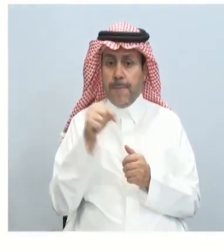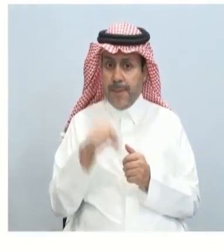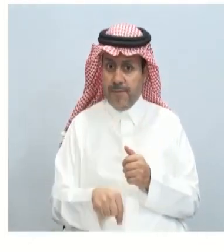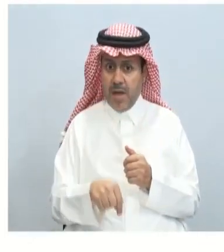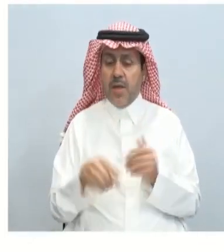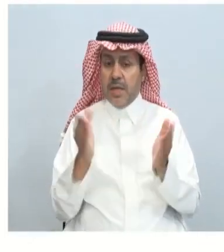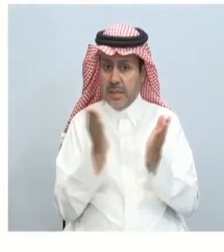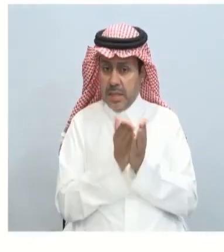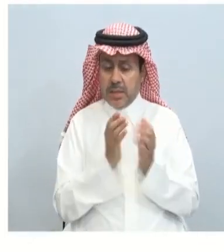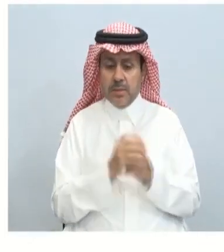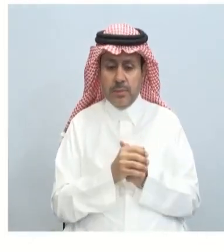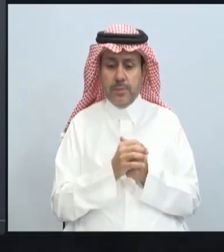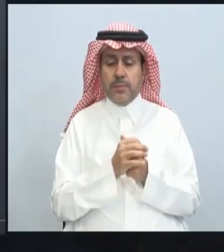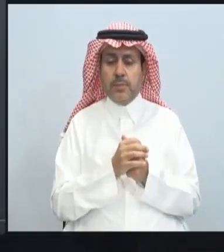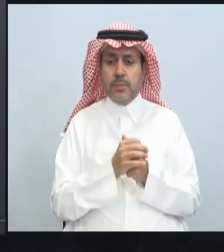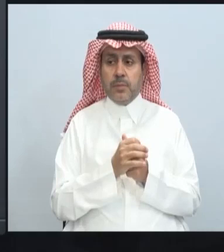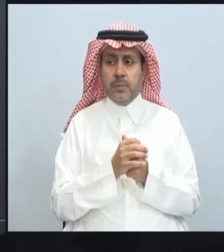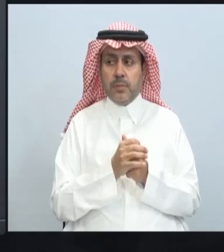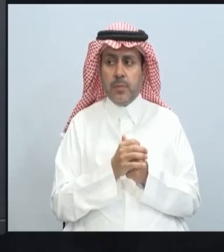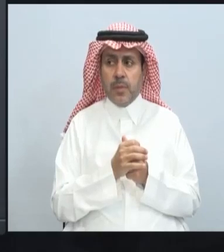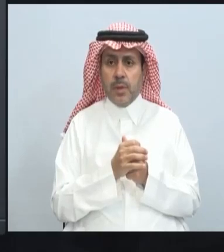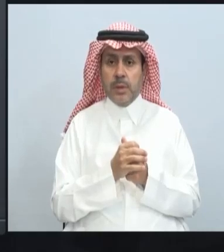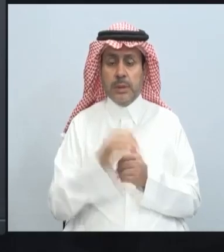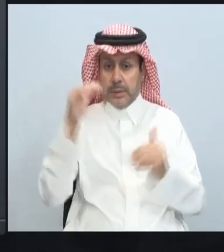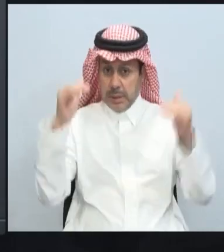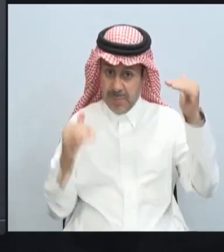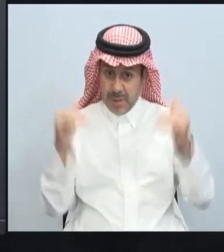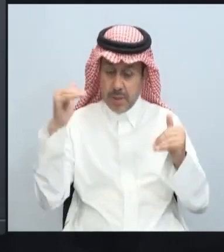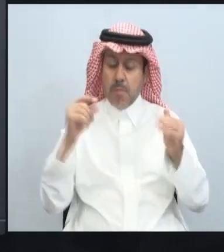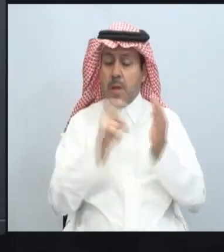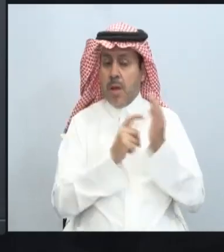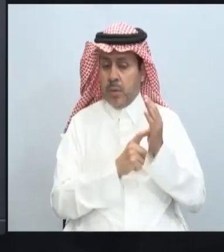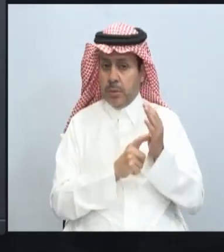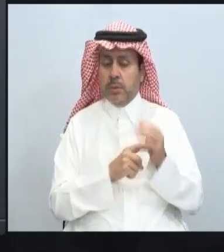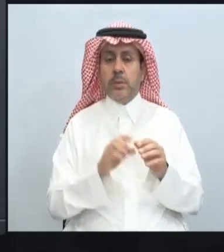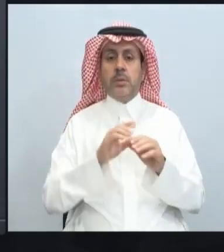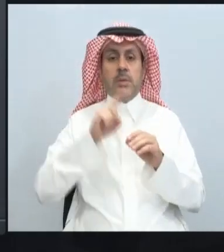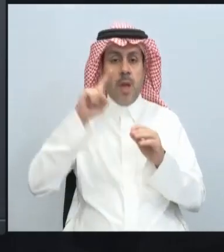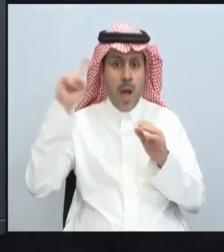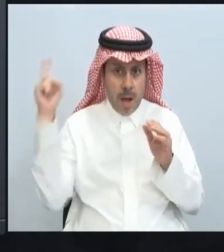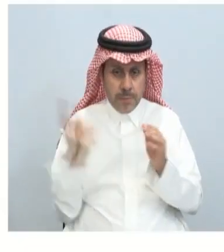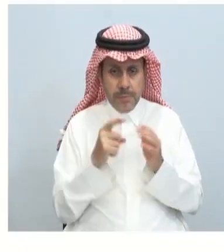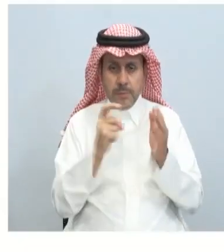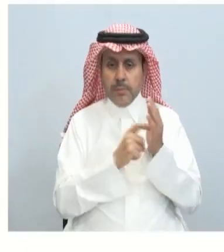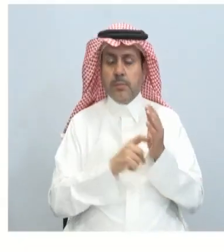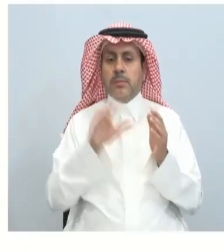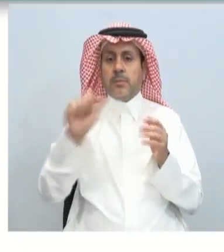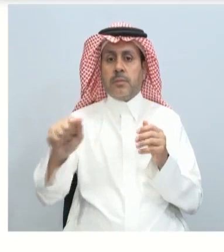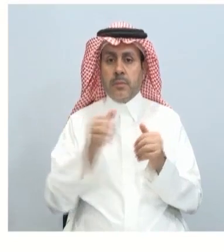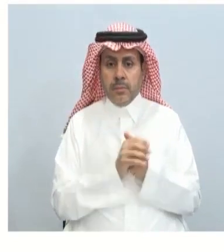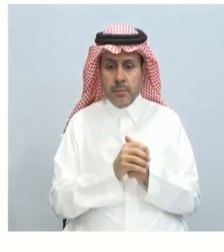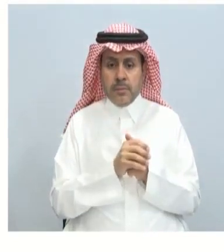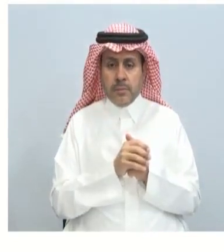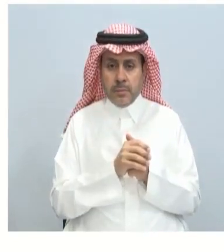نستكمل هذا الدرس في التمييز بين القانون العام والقانون الخاص فماذا